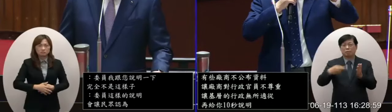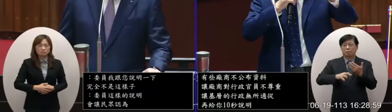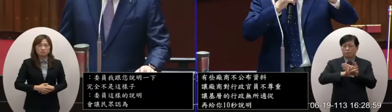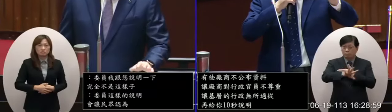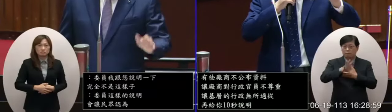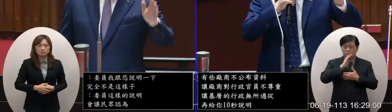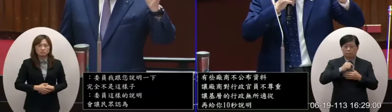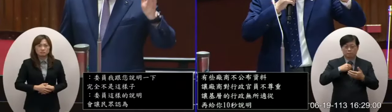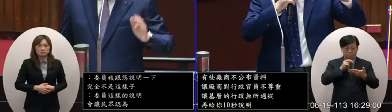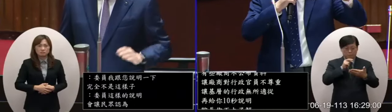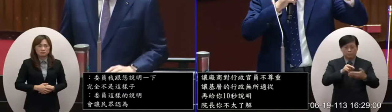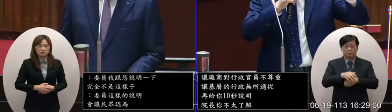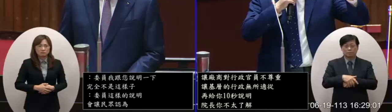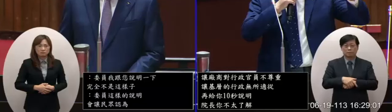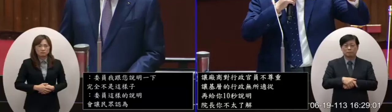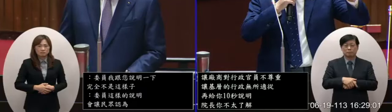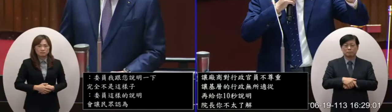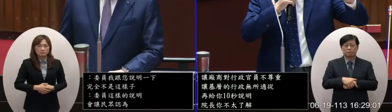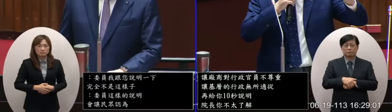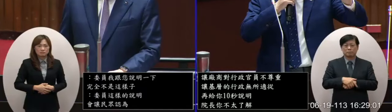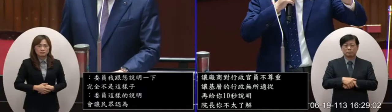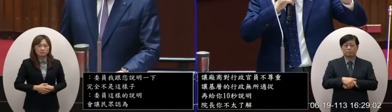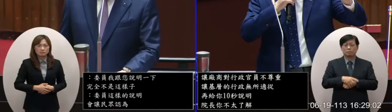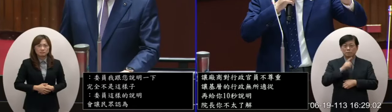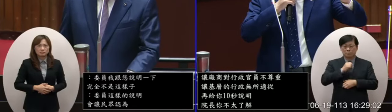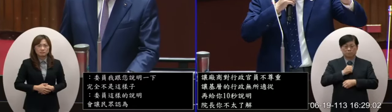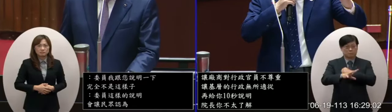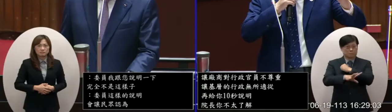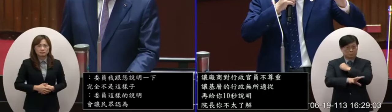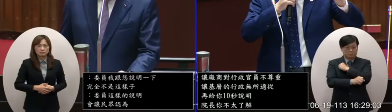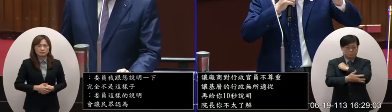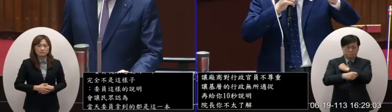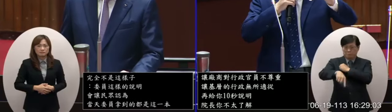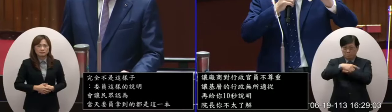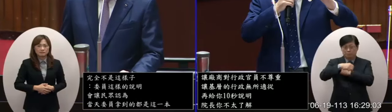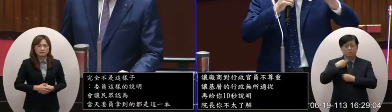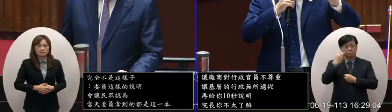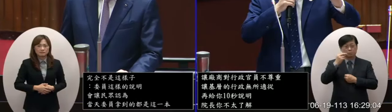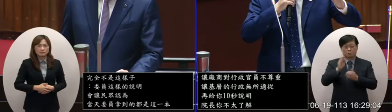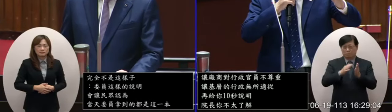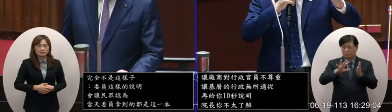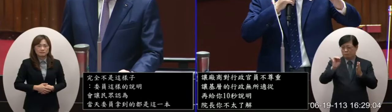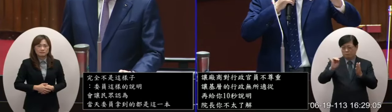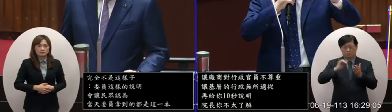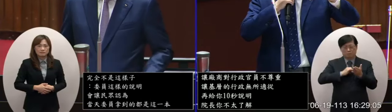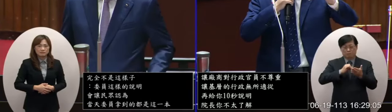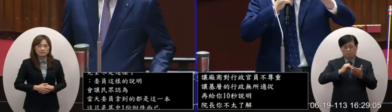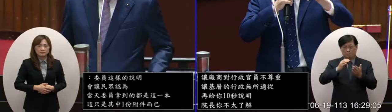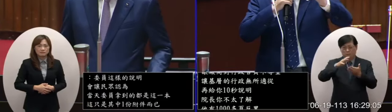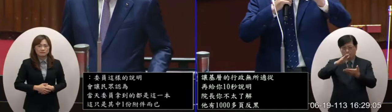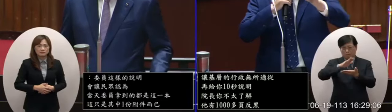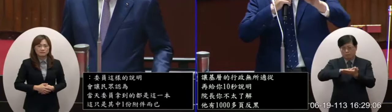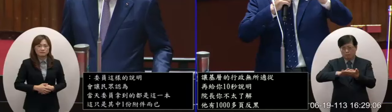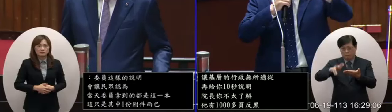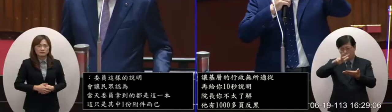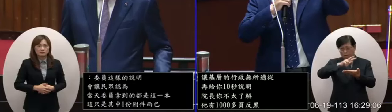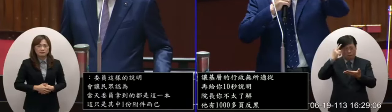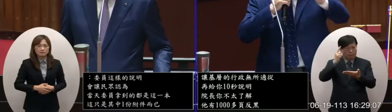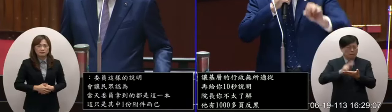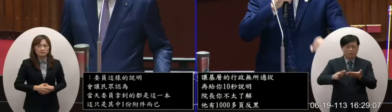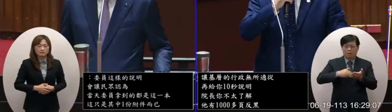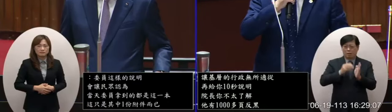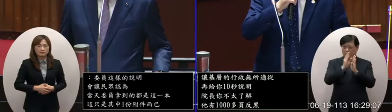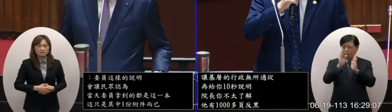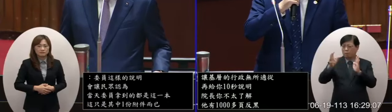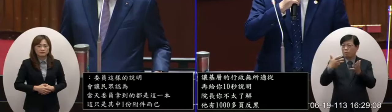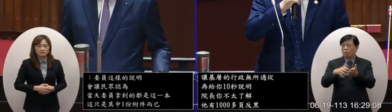的页面是因为这个我们基层公务人员觉得太辛苦，反黑1000多页太辛苦了，所以其他的文件好几大